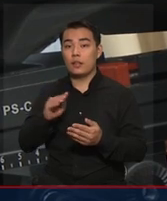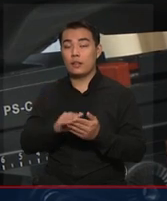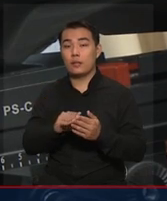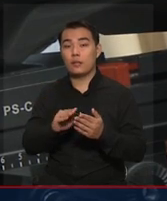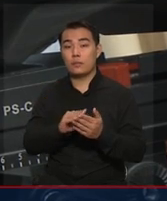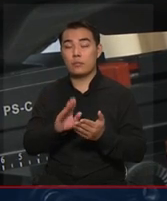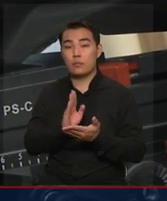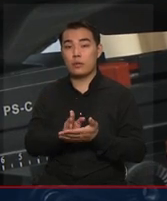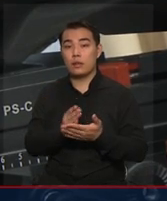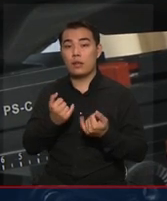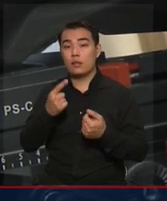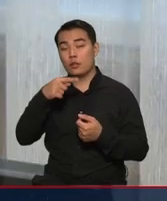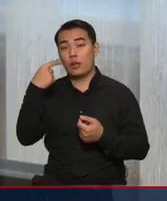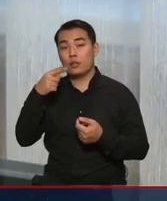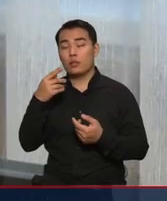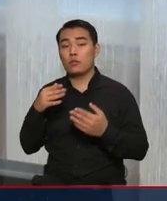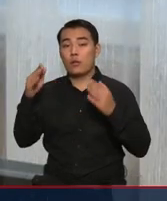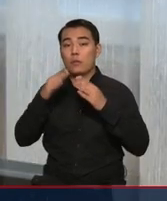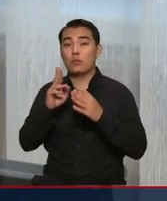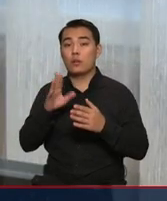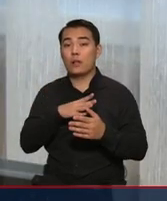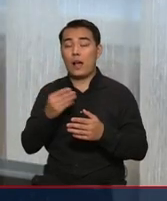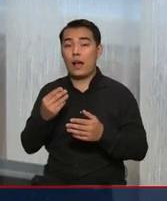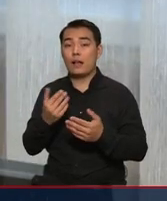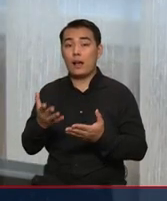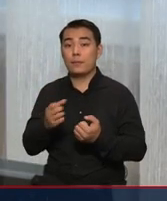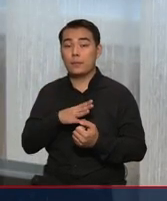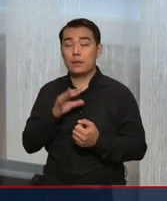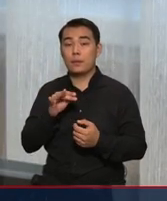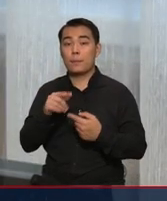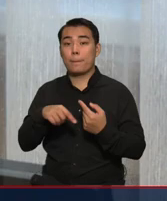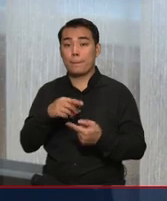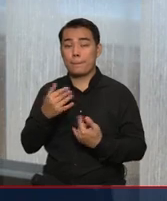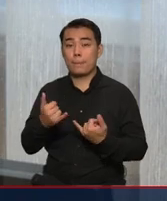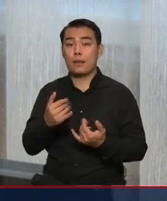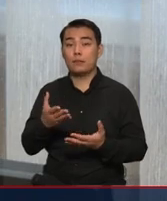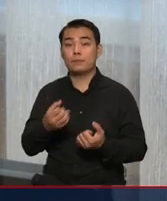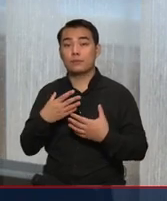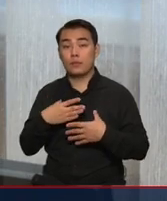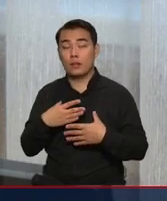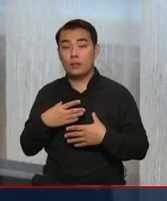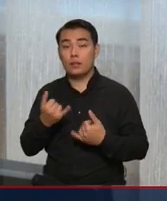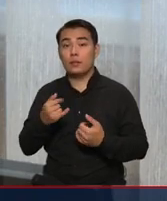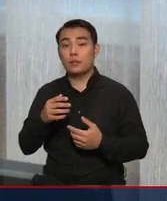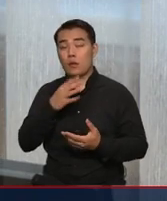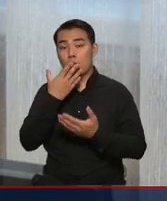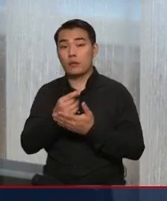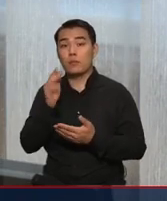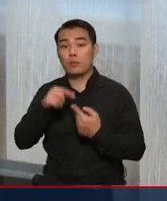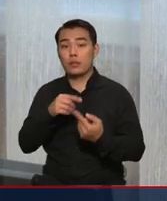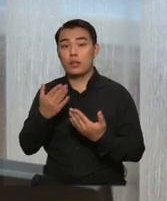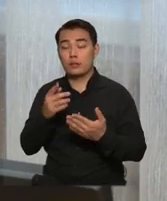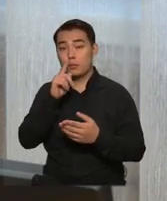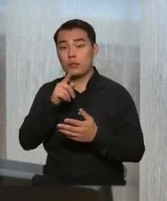Ол алған жеке тұлғадан алған ақшасы және ол кәсіпкерлік мақсатта пайдаланбайтын ақшасы болса алдағы уақытта, онда одан